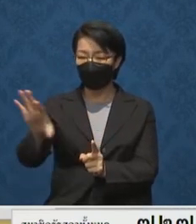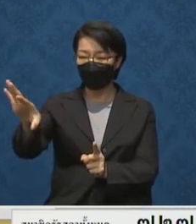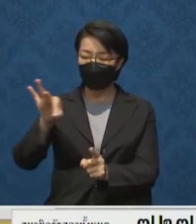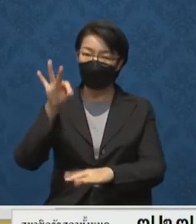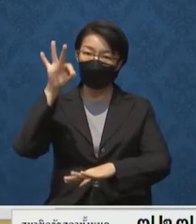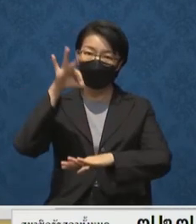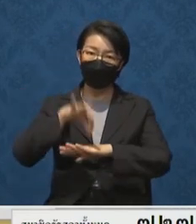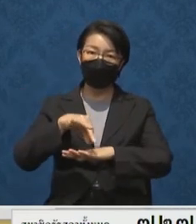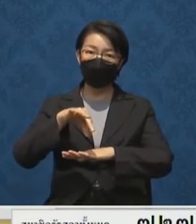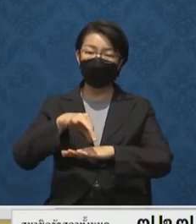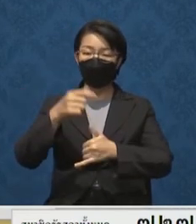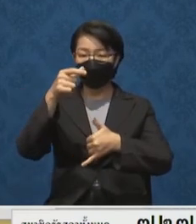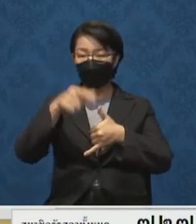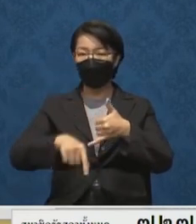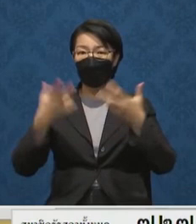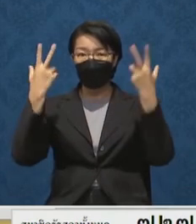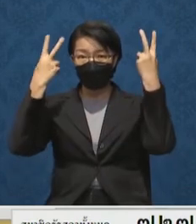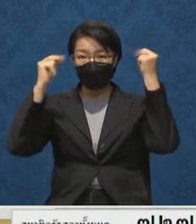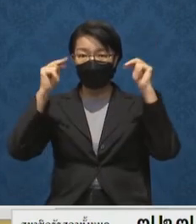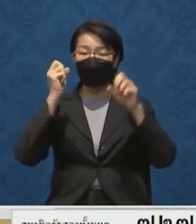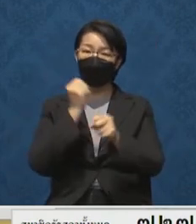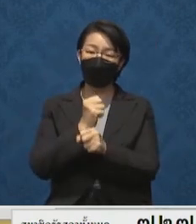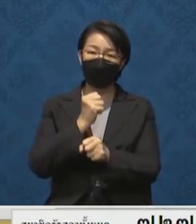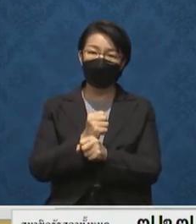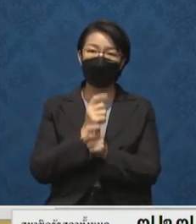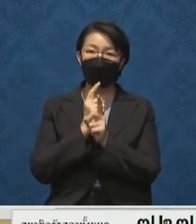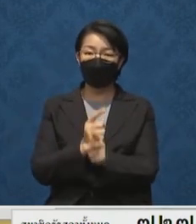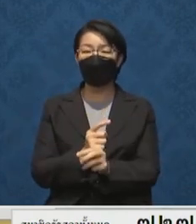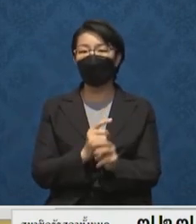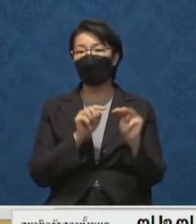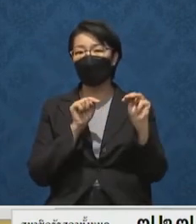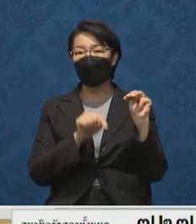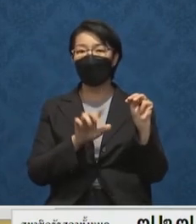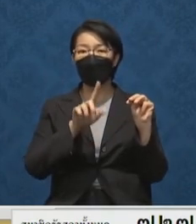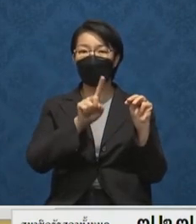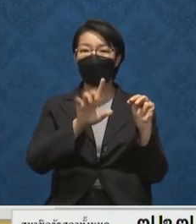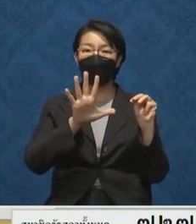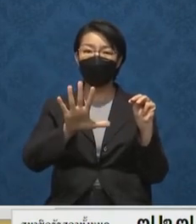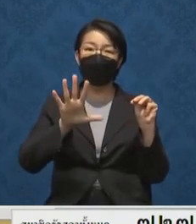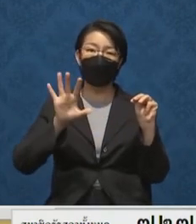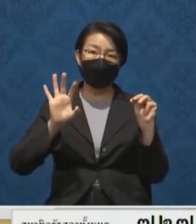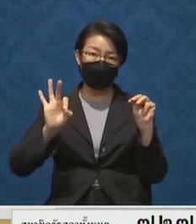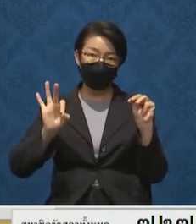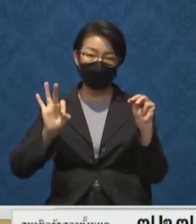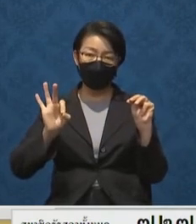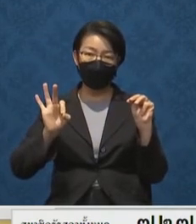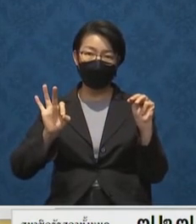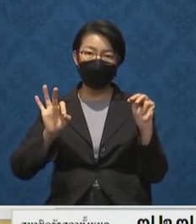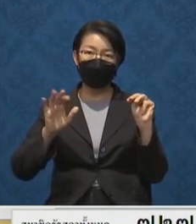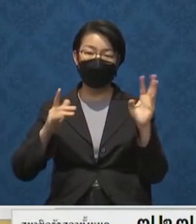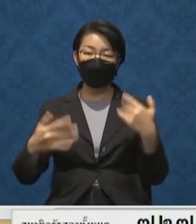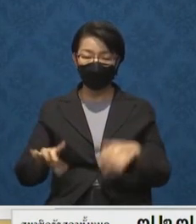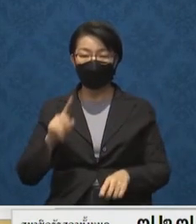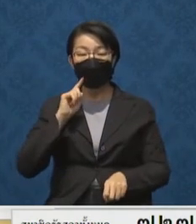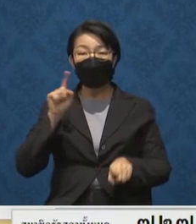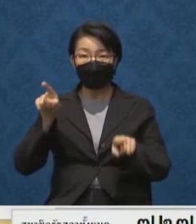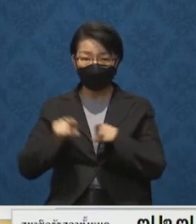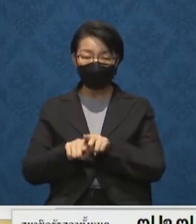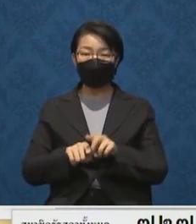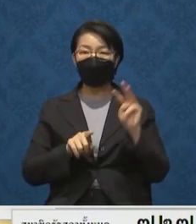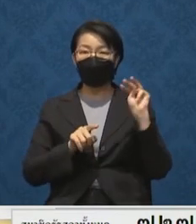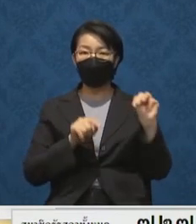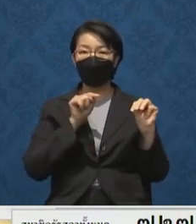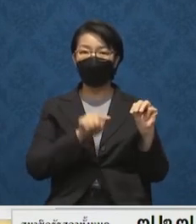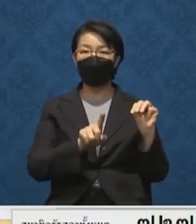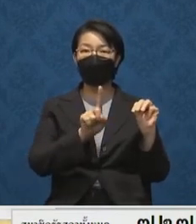เป็นหนายกให้ทำเนิการตามมาตรา 159เว้นแต่การมนาใหคสนชอบตามมาตรา 159